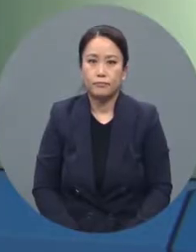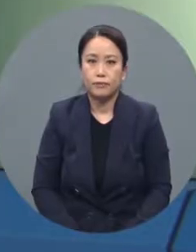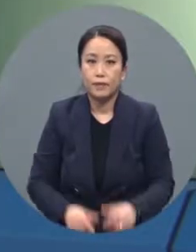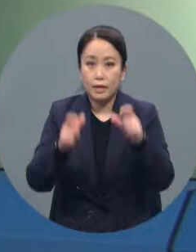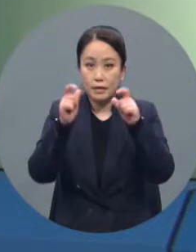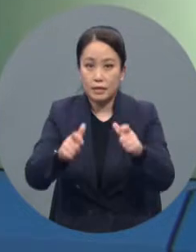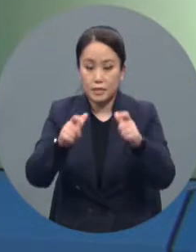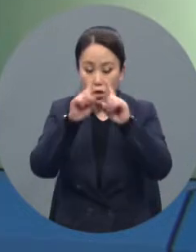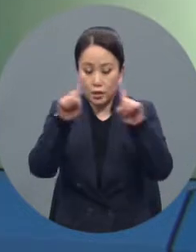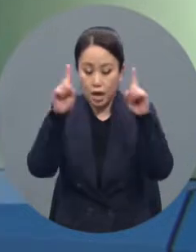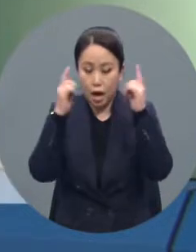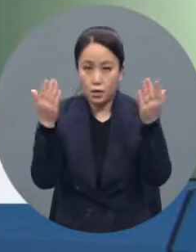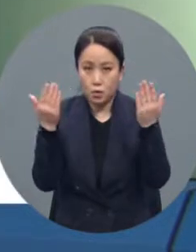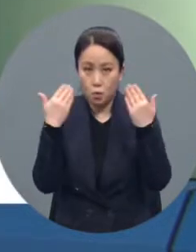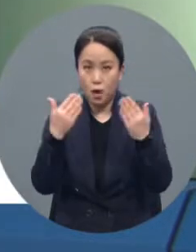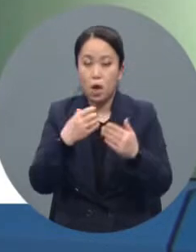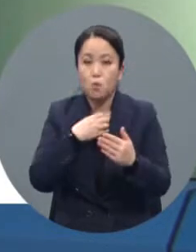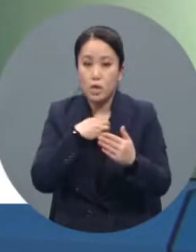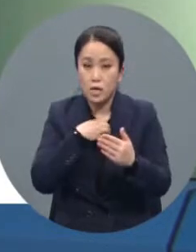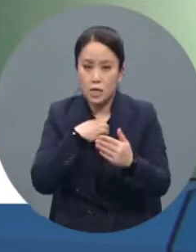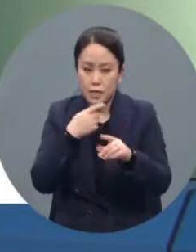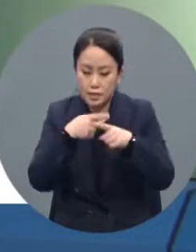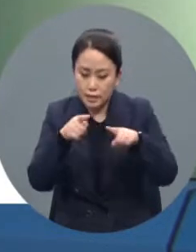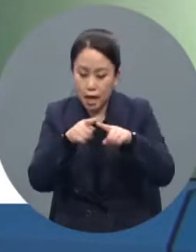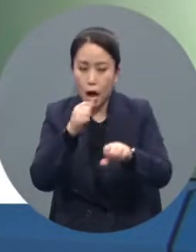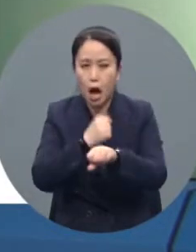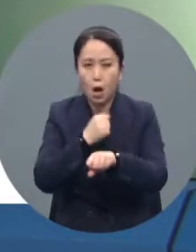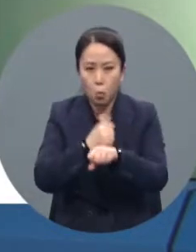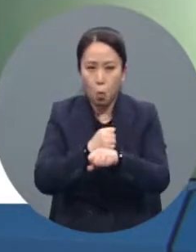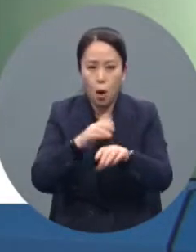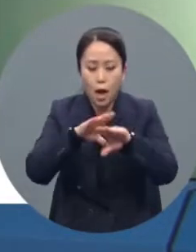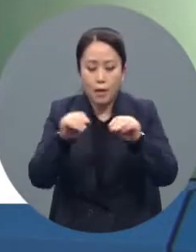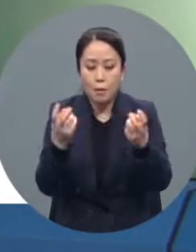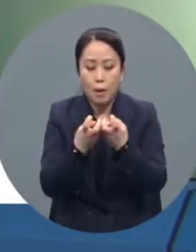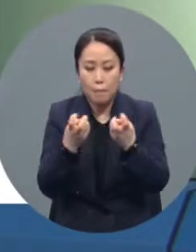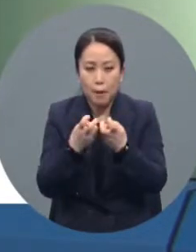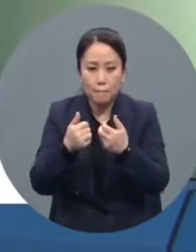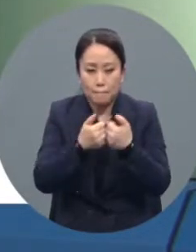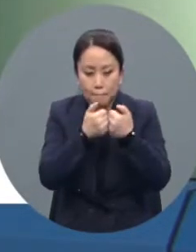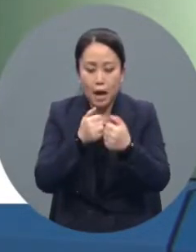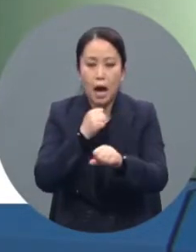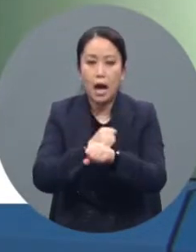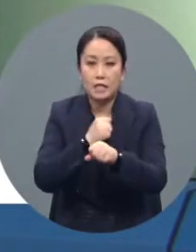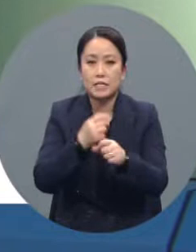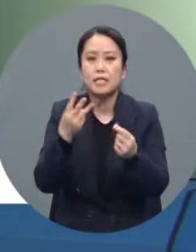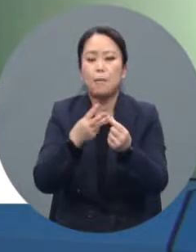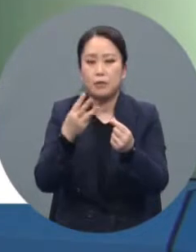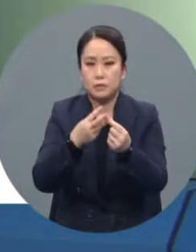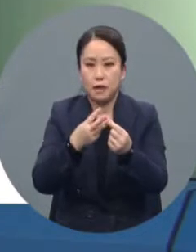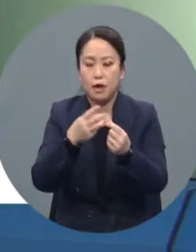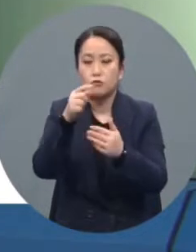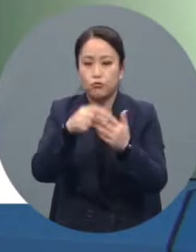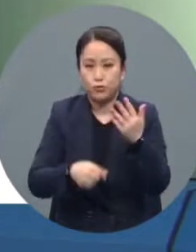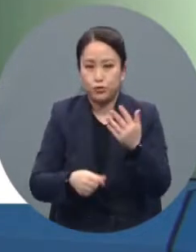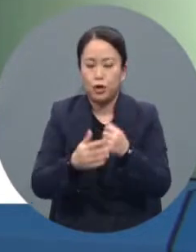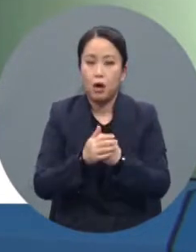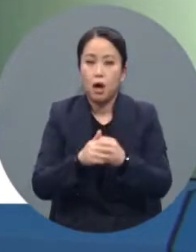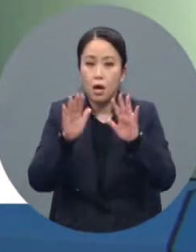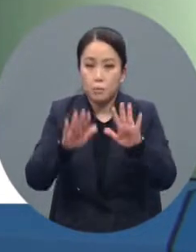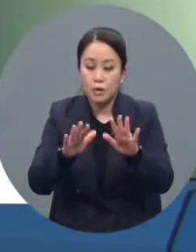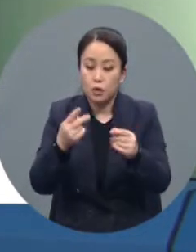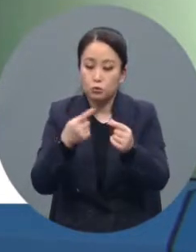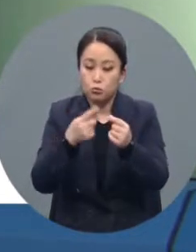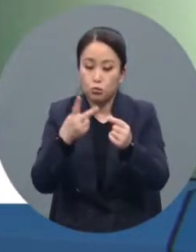네, 지역 대학의 위기를 진단하고 해법을 모색하는 기획보도 세 번째 순서입니다. 앞서 대학 위기의 실체를 두 차례에